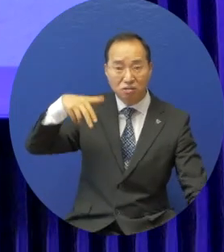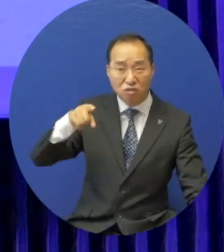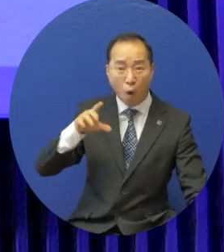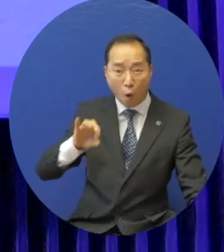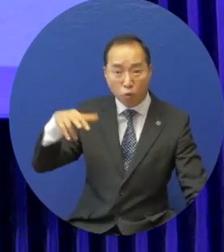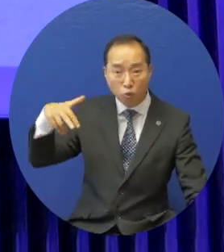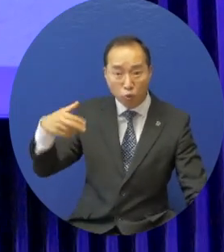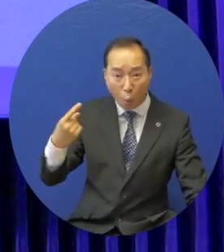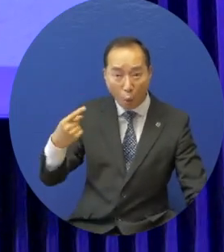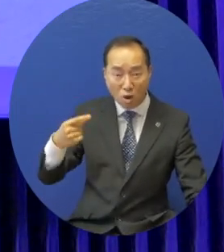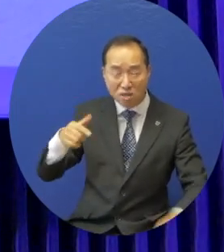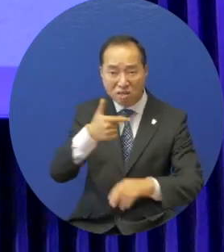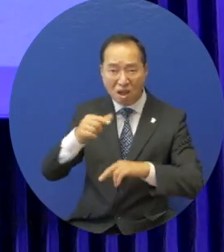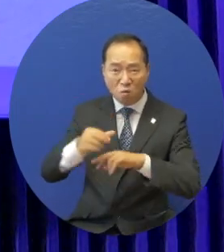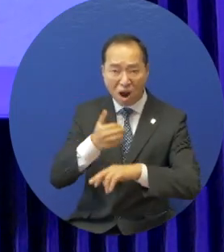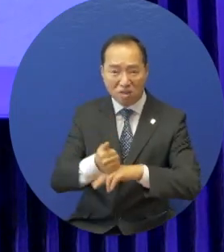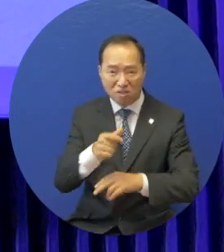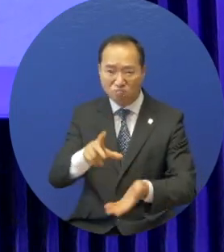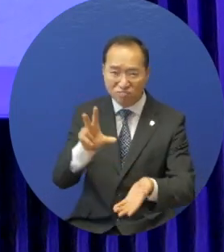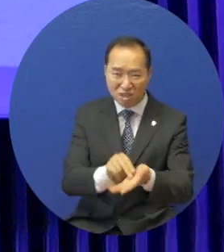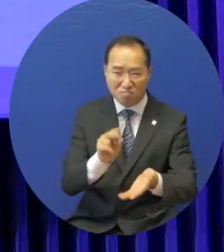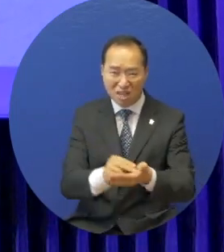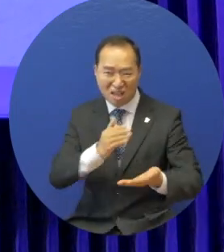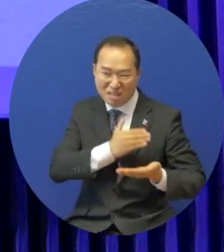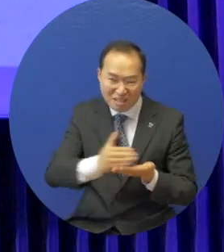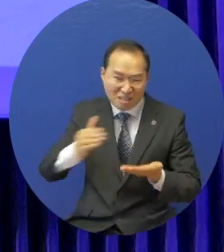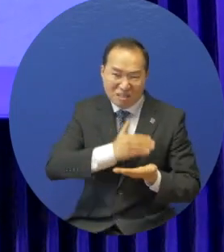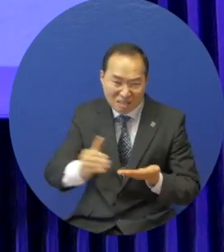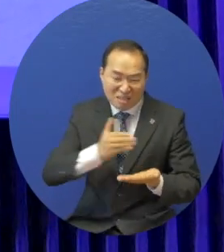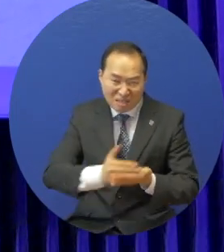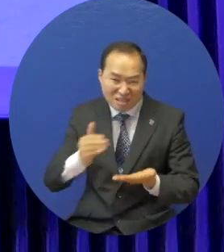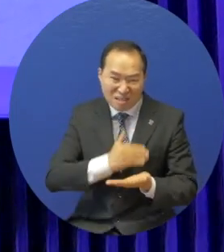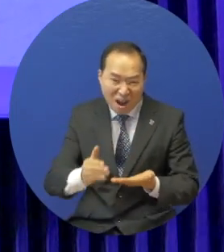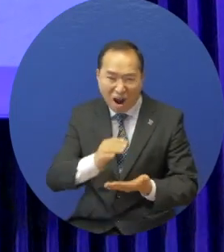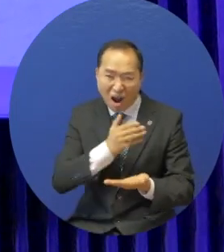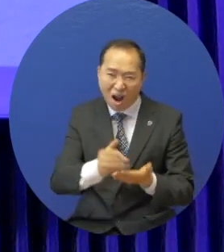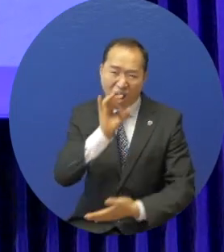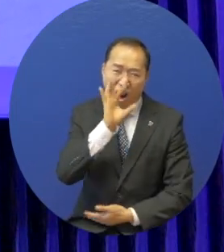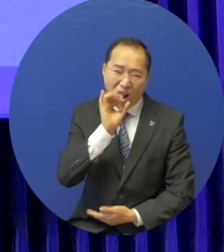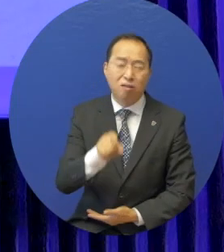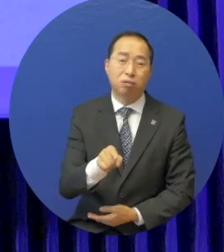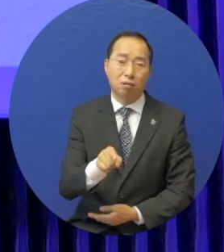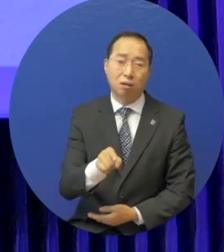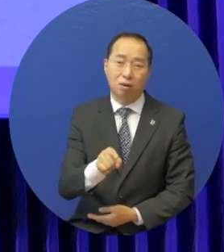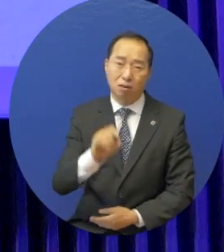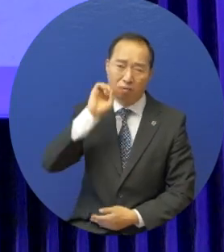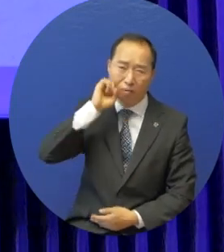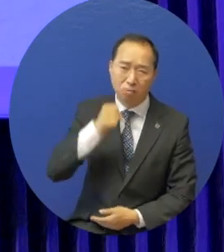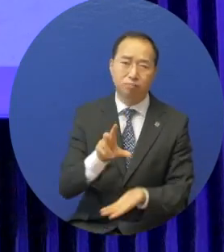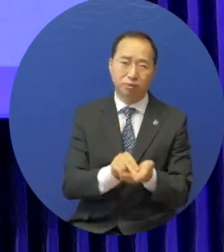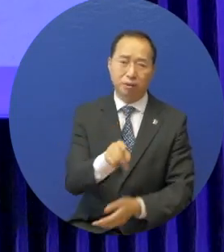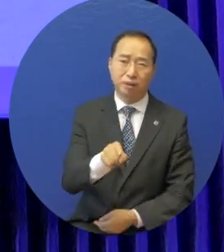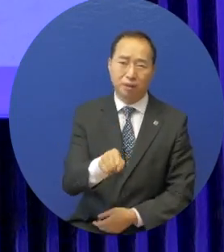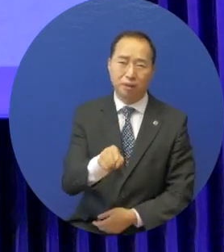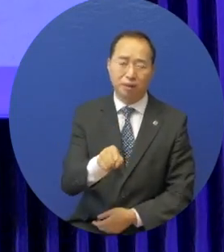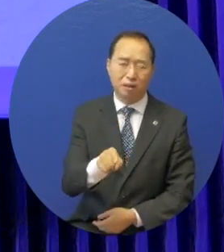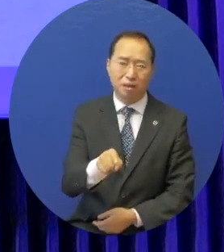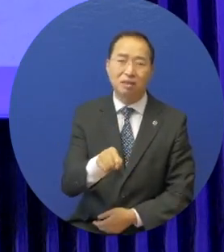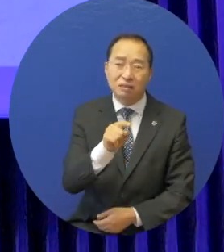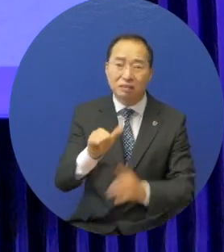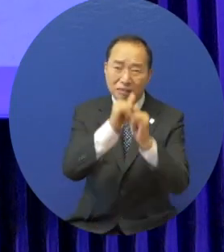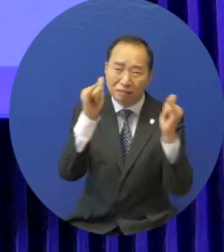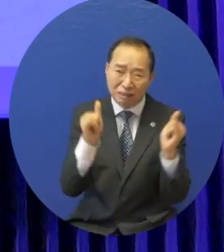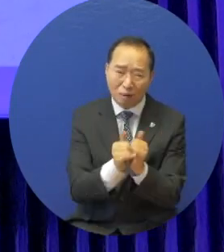정조대왕께서 굉장히 사회 문제로 인식해서 이거를 척결하려고 해도 척결할 수가 없는 굉장히